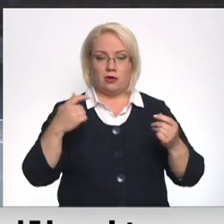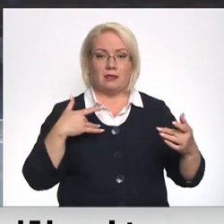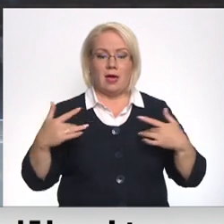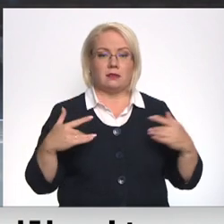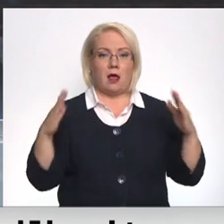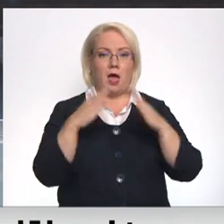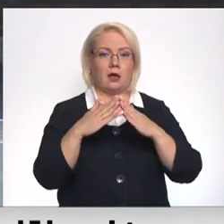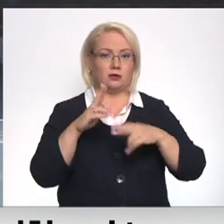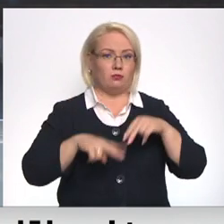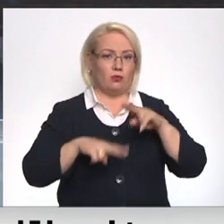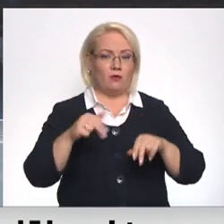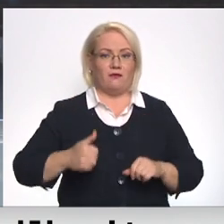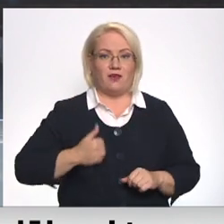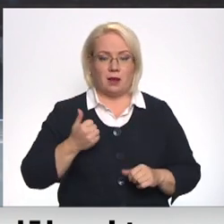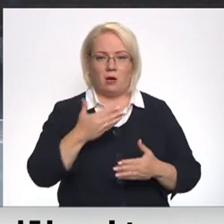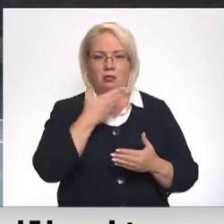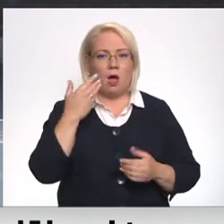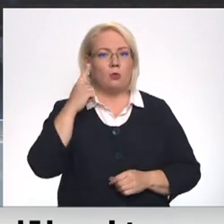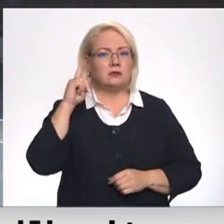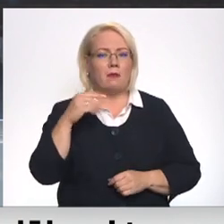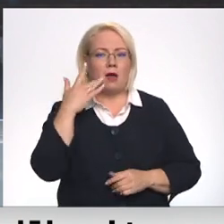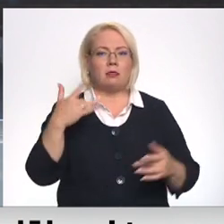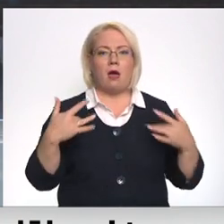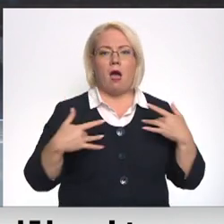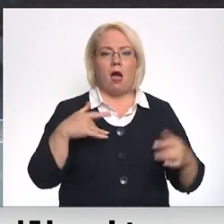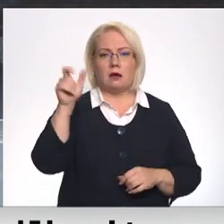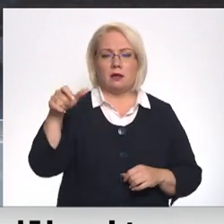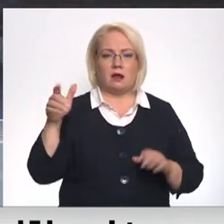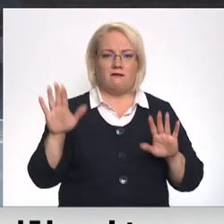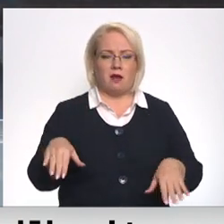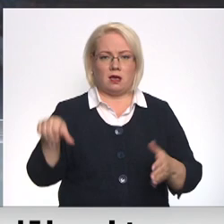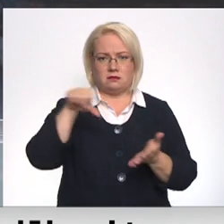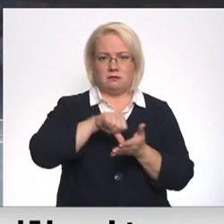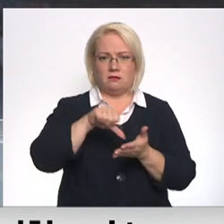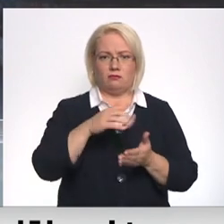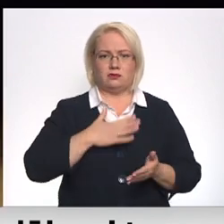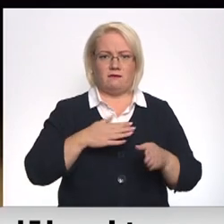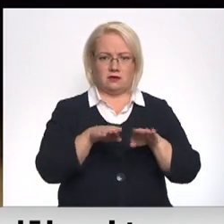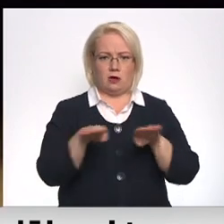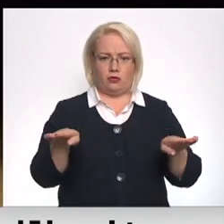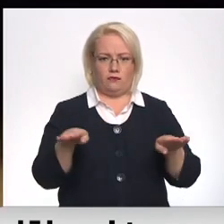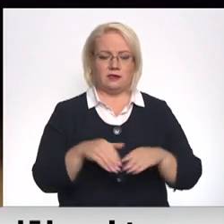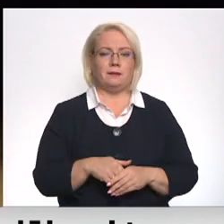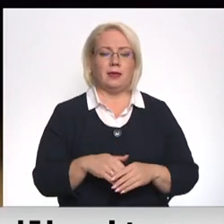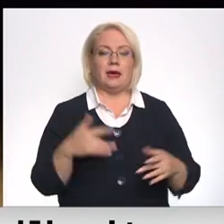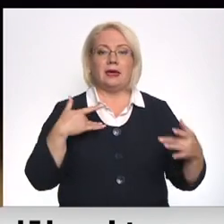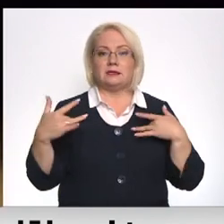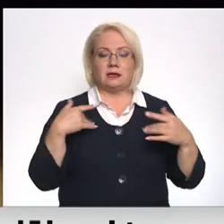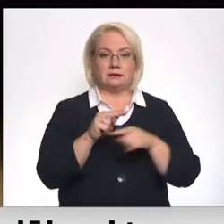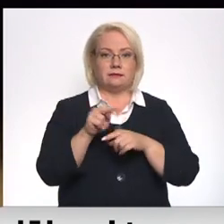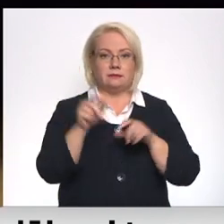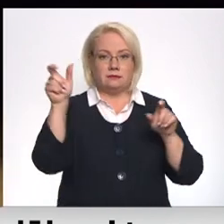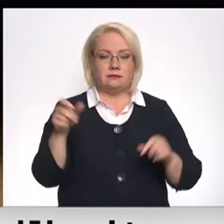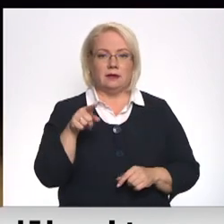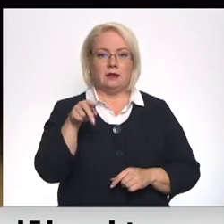teātrēkas būvniekiem aizvien nav zināms, kad aktieri varēs kāpt uz savas skatuves. Izrādes režisors Toms